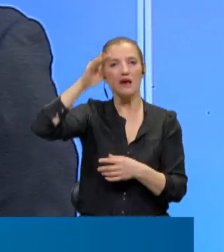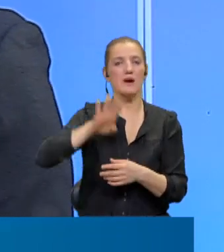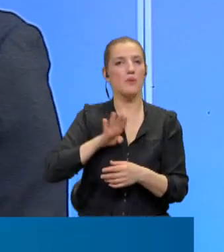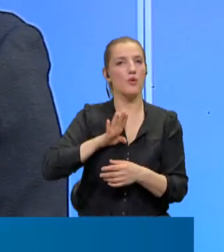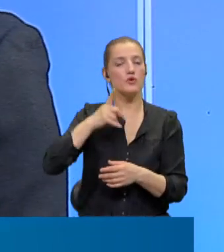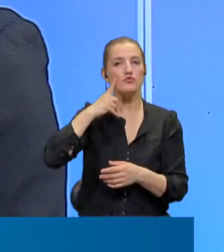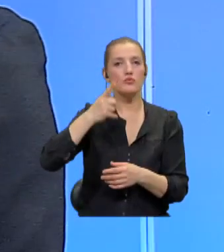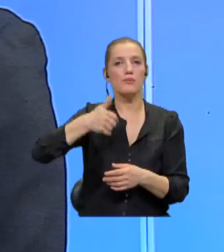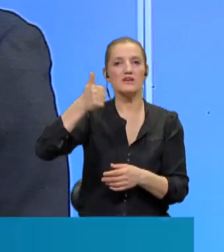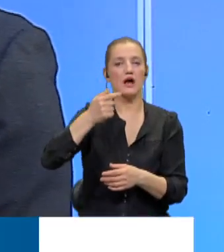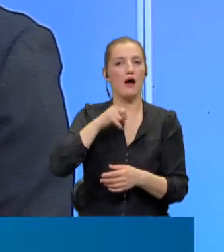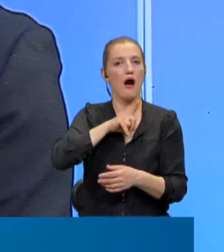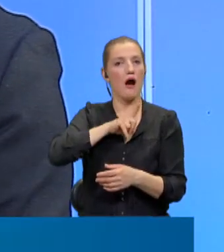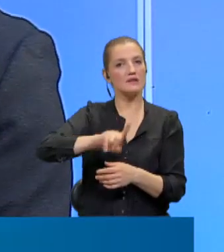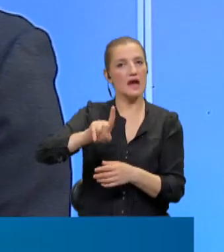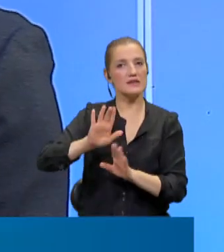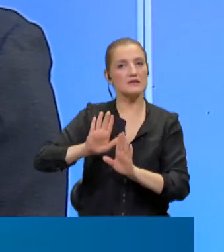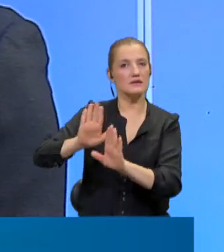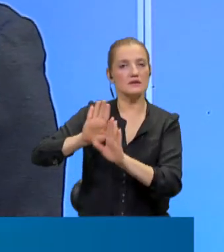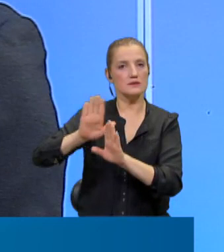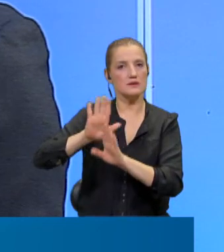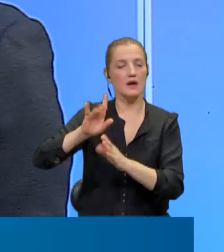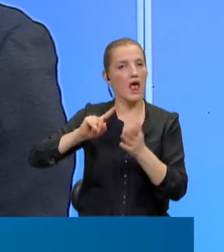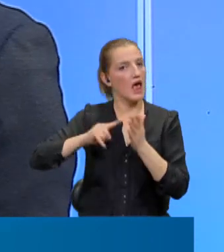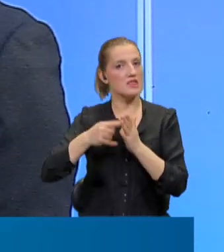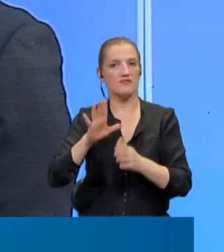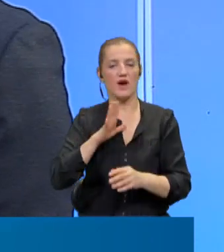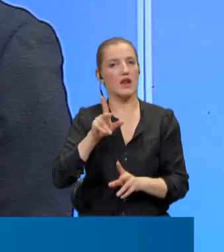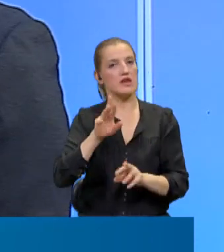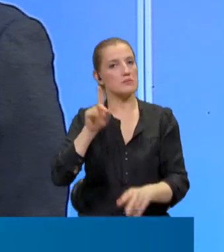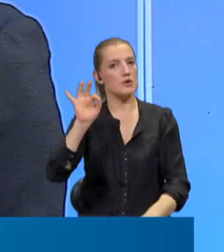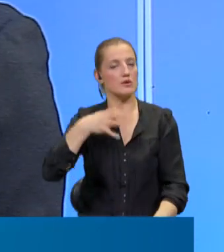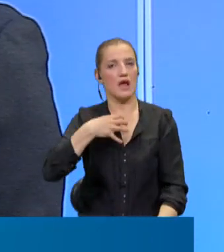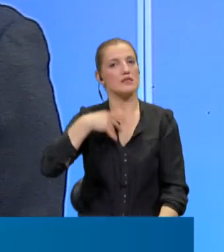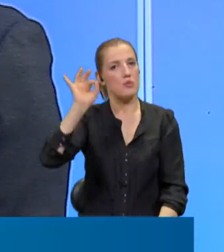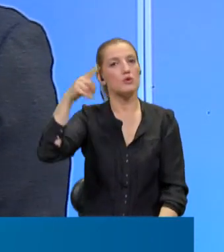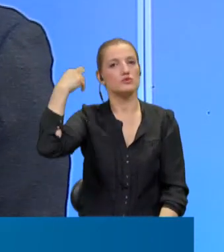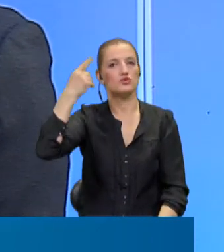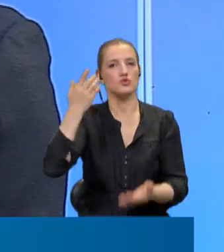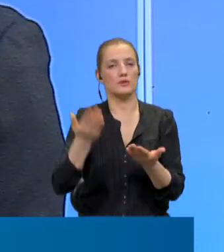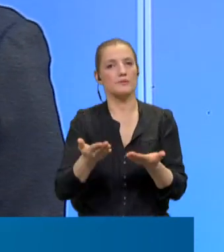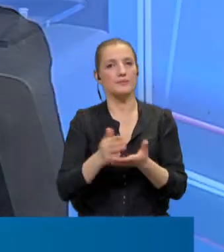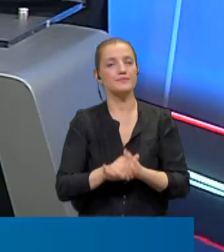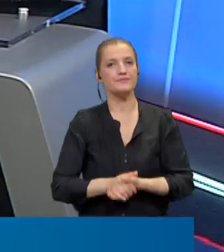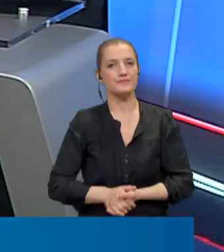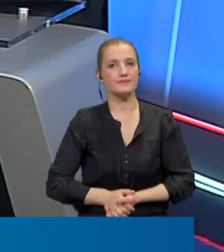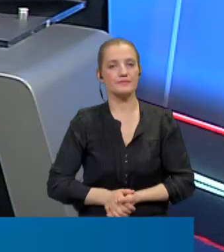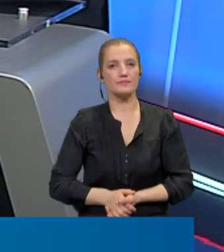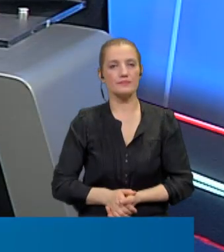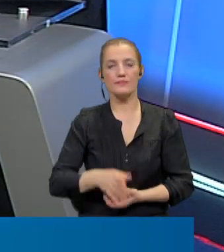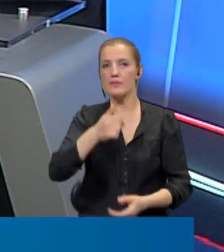Cumhurbaşkanlığı adaylığına itmek gibi bir amaçları mı var acaba diye ben ciddi ciddi düşünüyorum yani